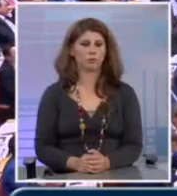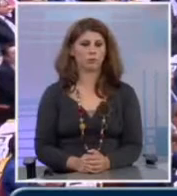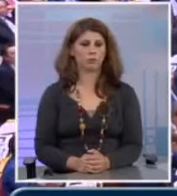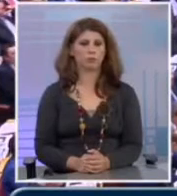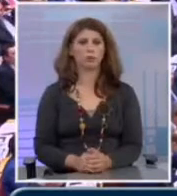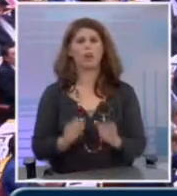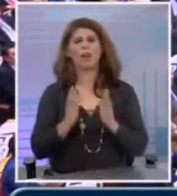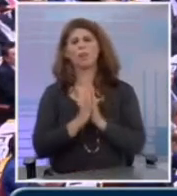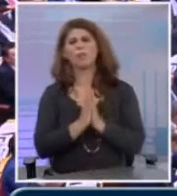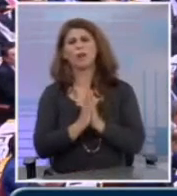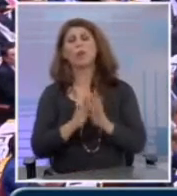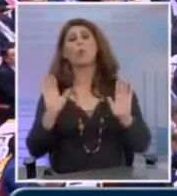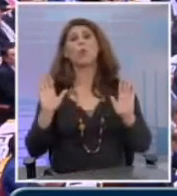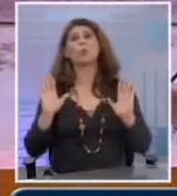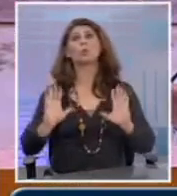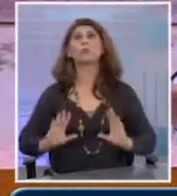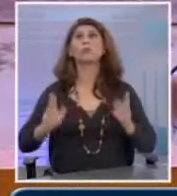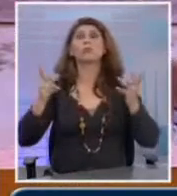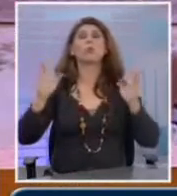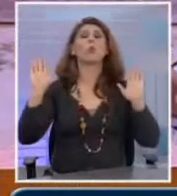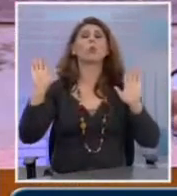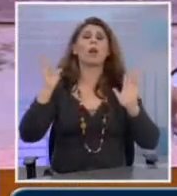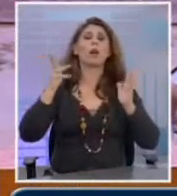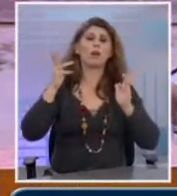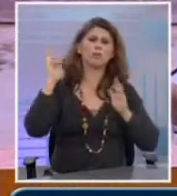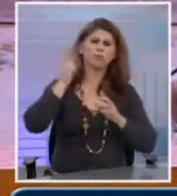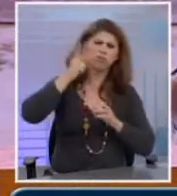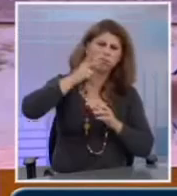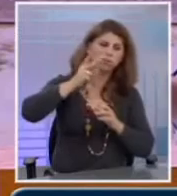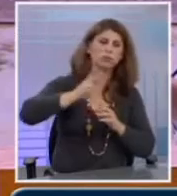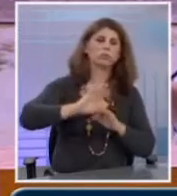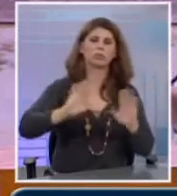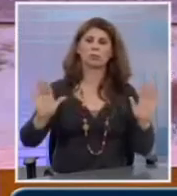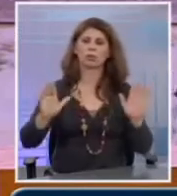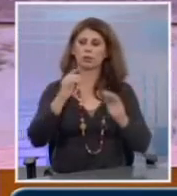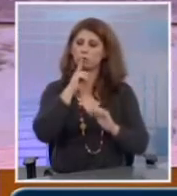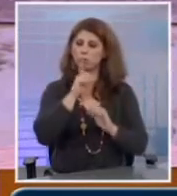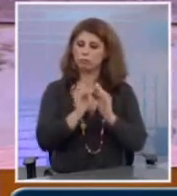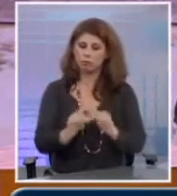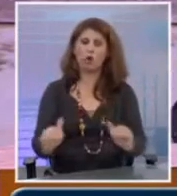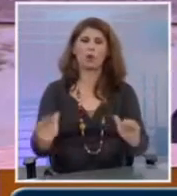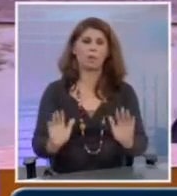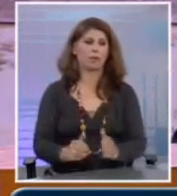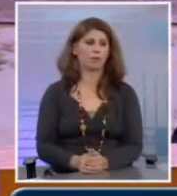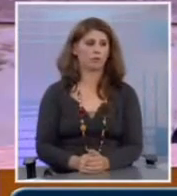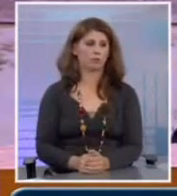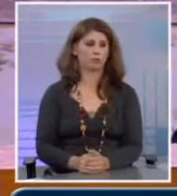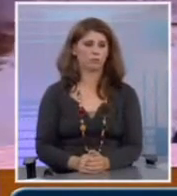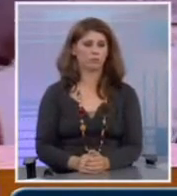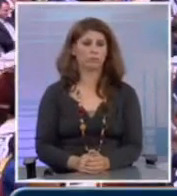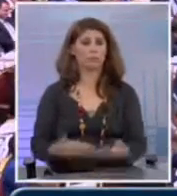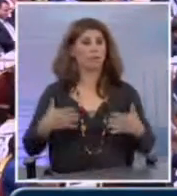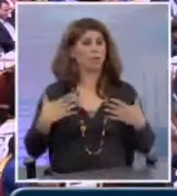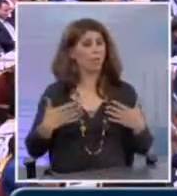Ούτε ενθουσιασμός, ούτε αποδοκιμασίες. Παρακαλώ. Λοιπόν, κύριε Υπουργέ. Ευχαριστώ.